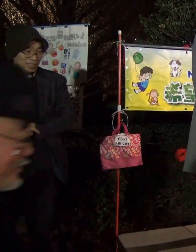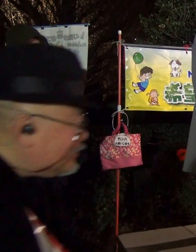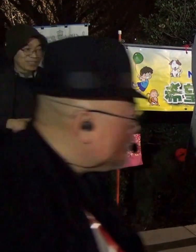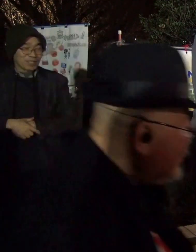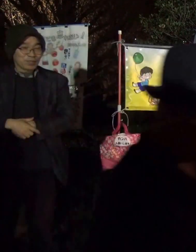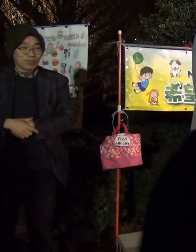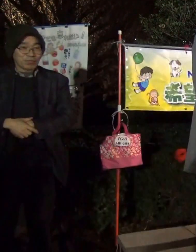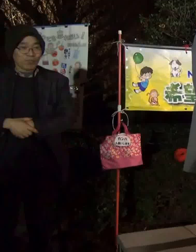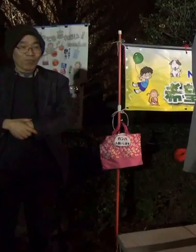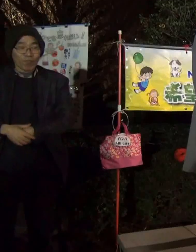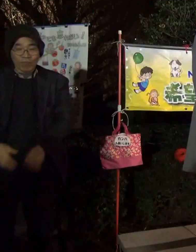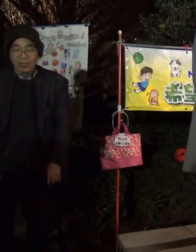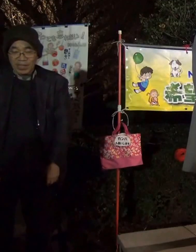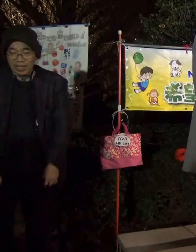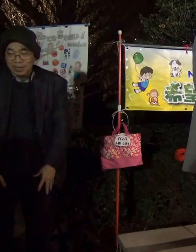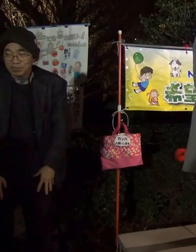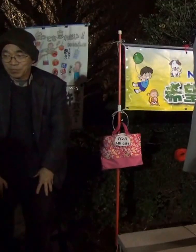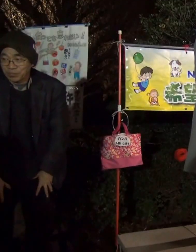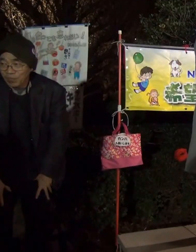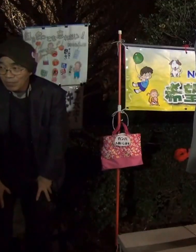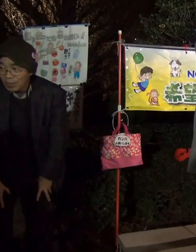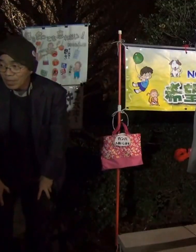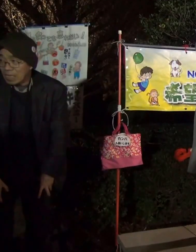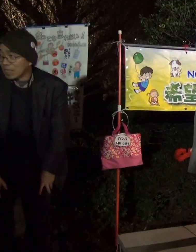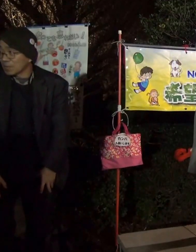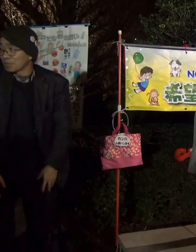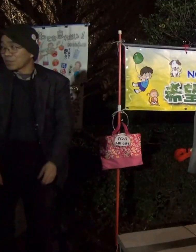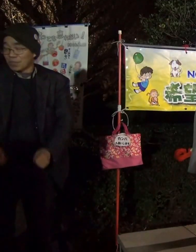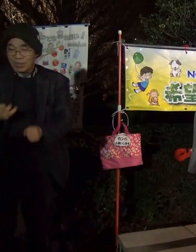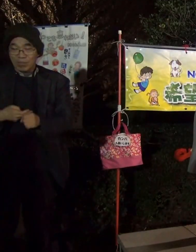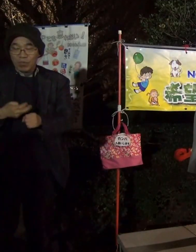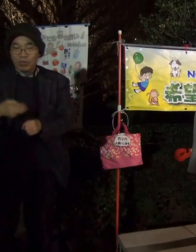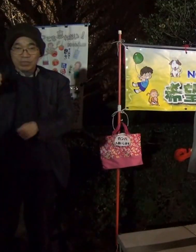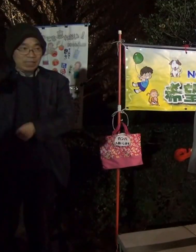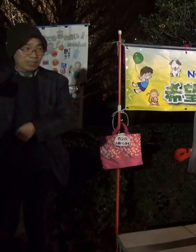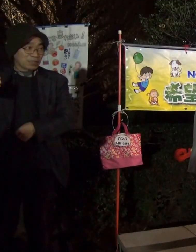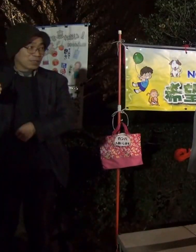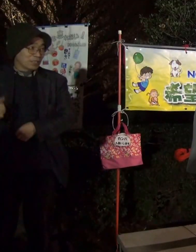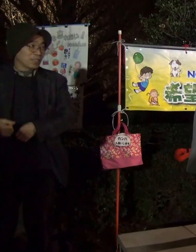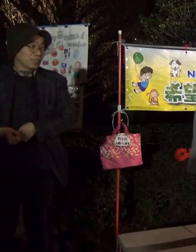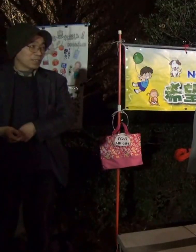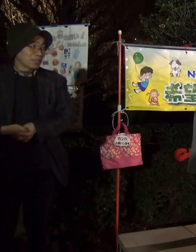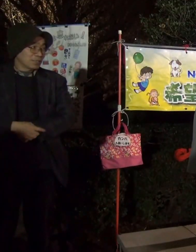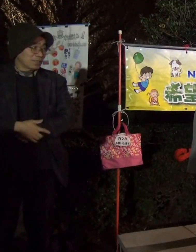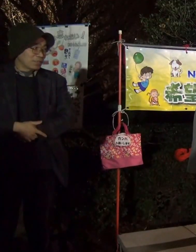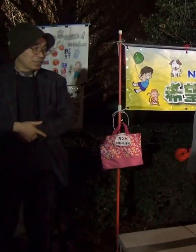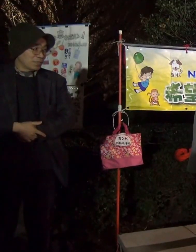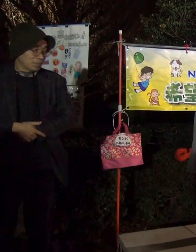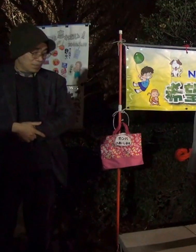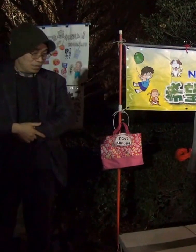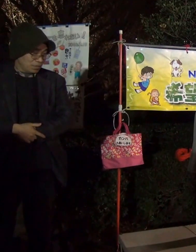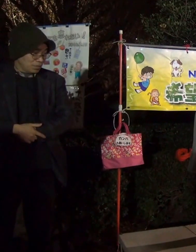に、 はい、 はいはい、 お願いします。 はい、